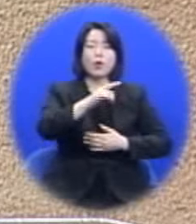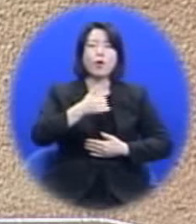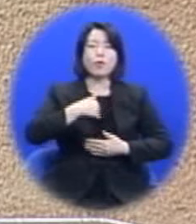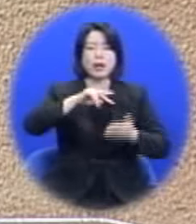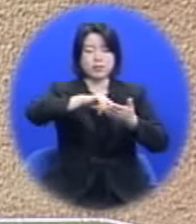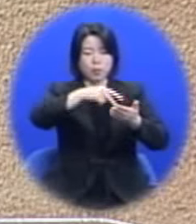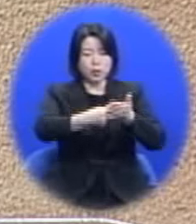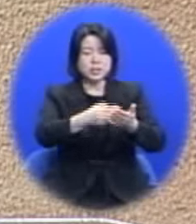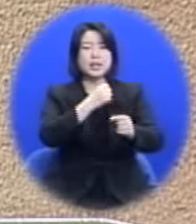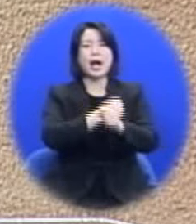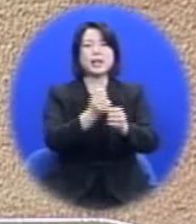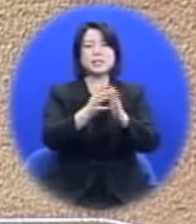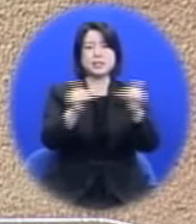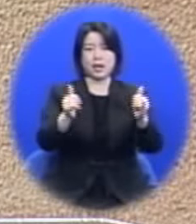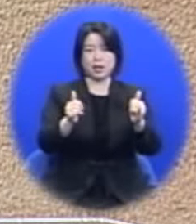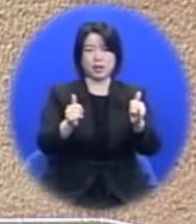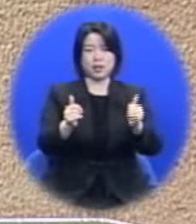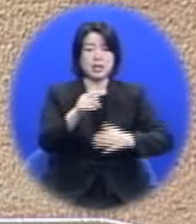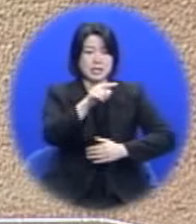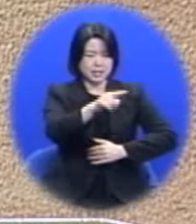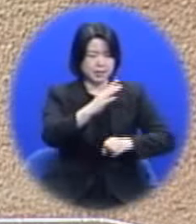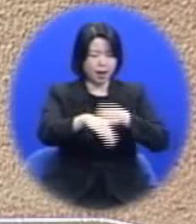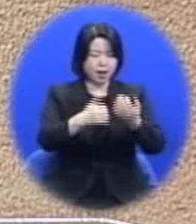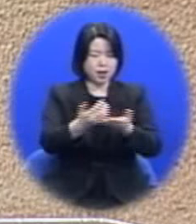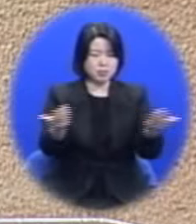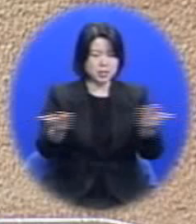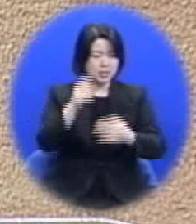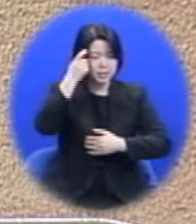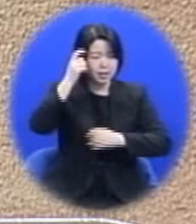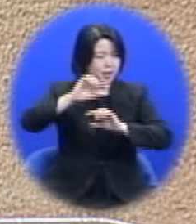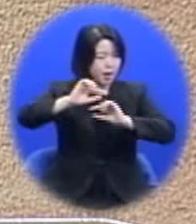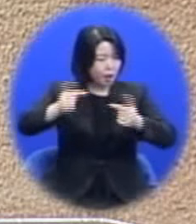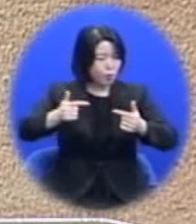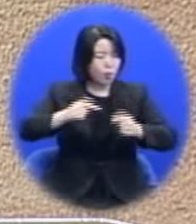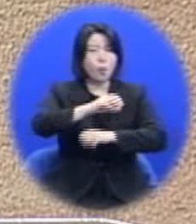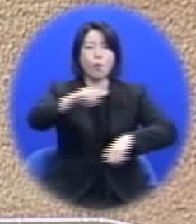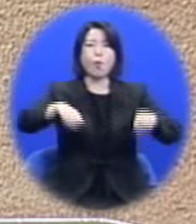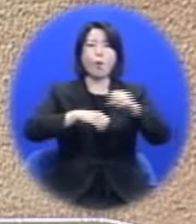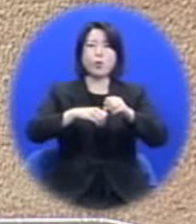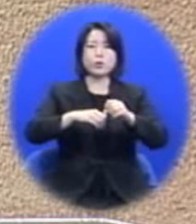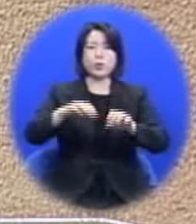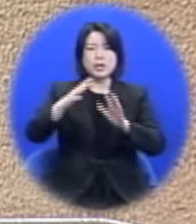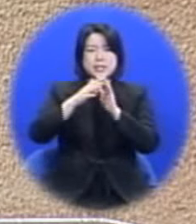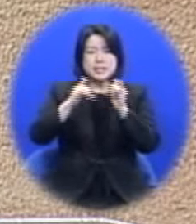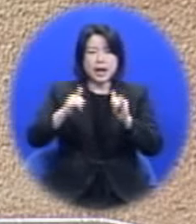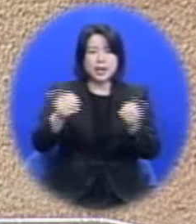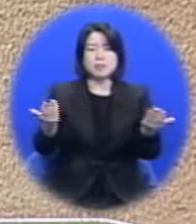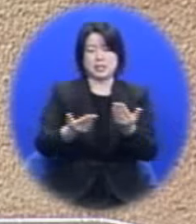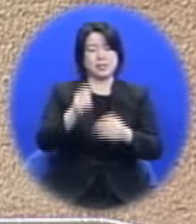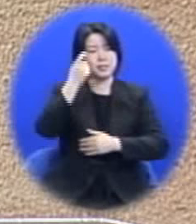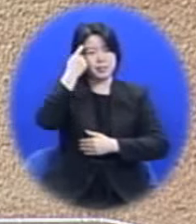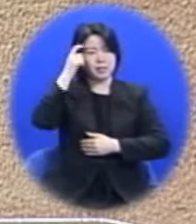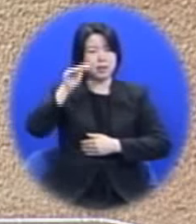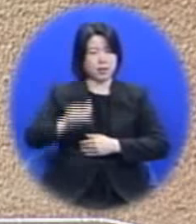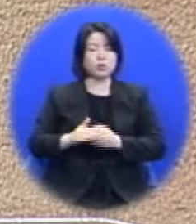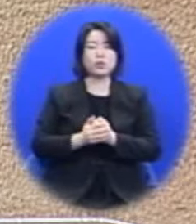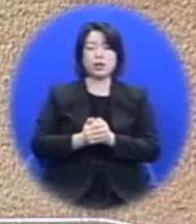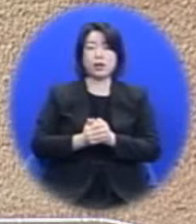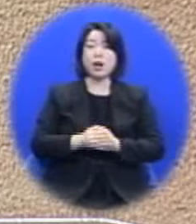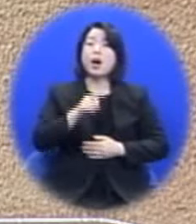하는 자로다. 내가 하나님의 일을 생각하지 아니하고 도리어 사람의 일을 생각하는도다.